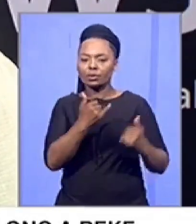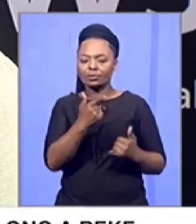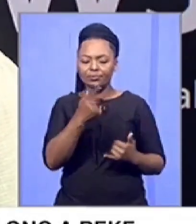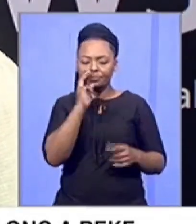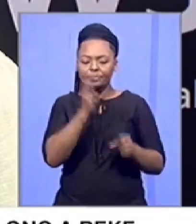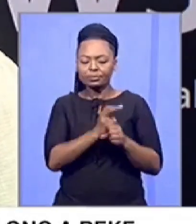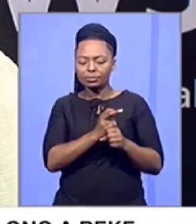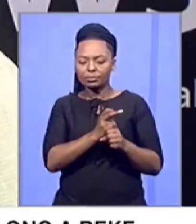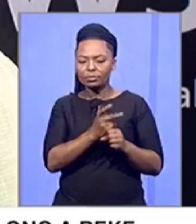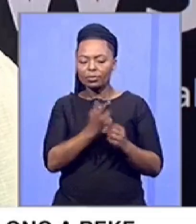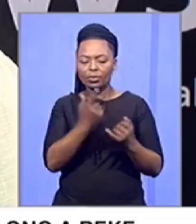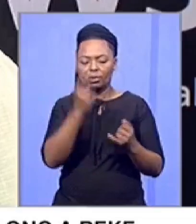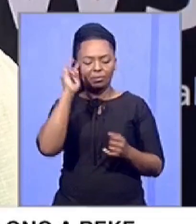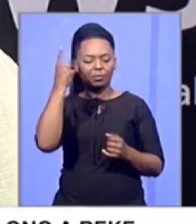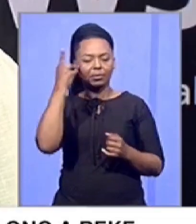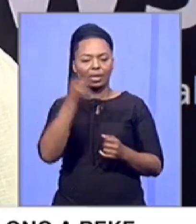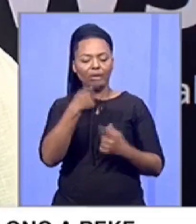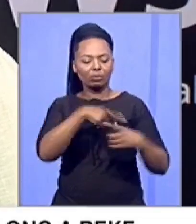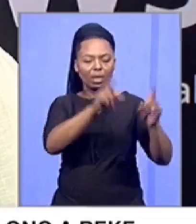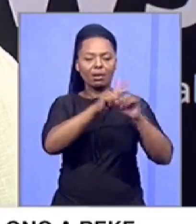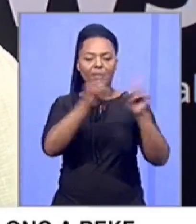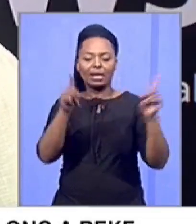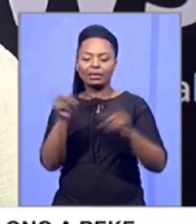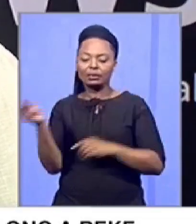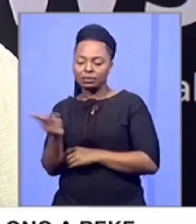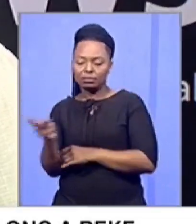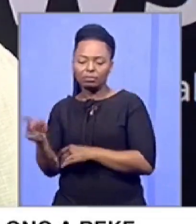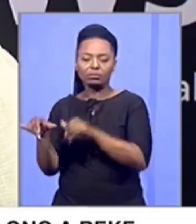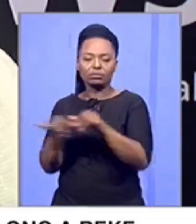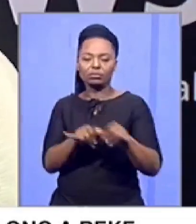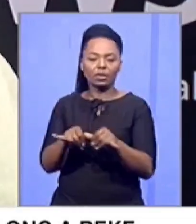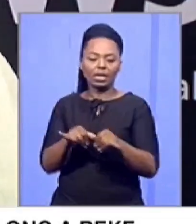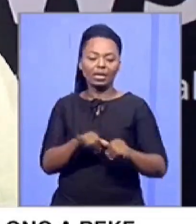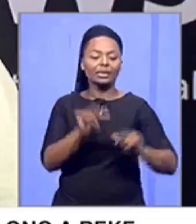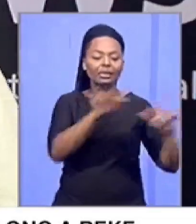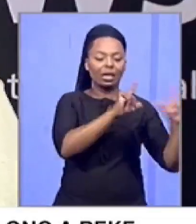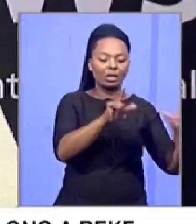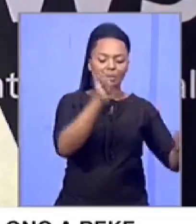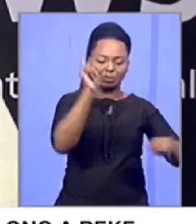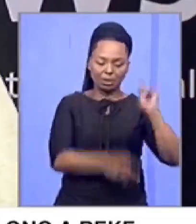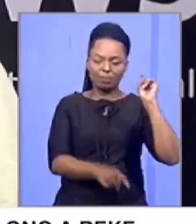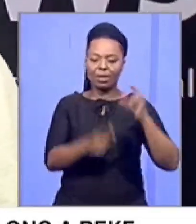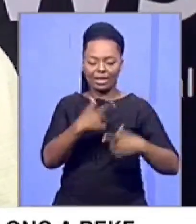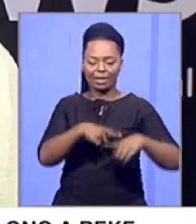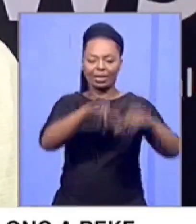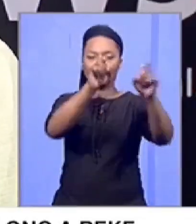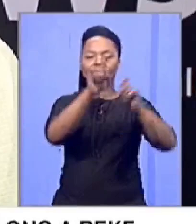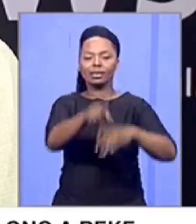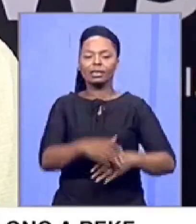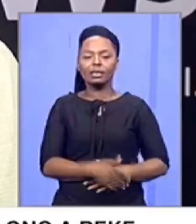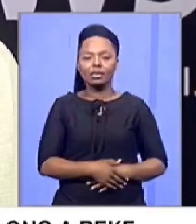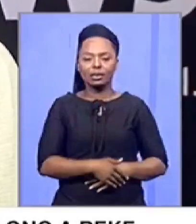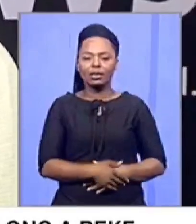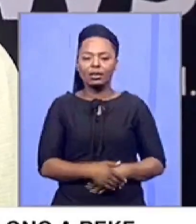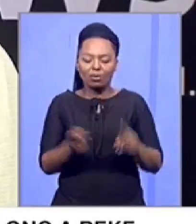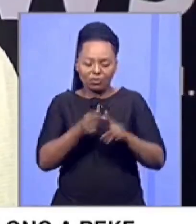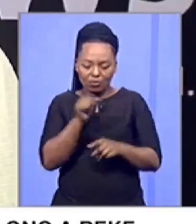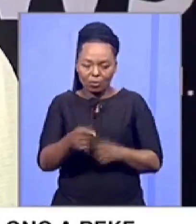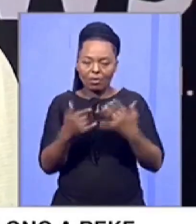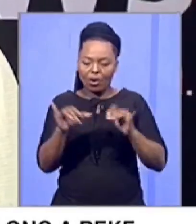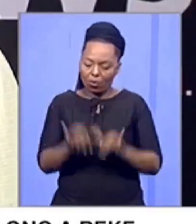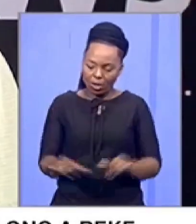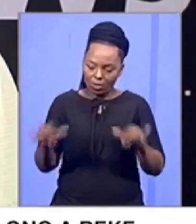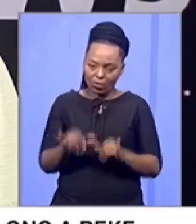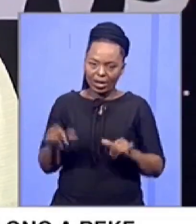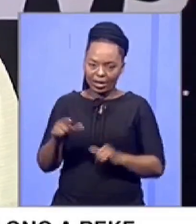league empa he ba bapala ka o lekana le Chipa United Sundowns ya hlola league e sa raha bolo papading ya league ba emetswe ke